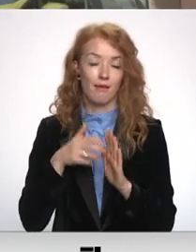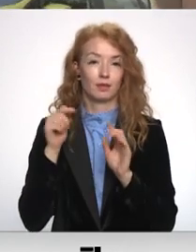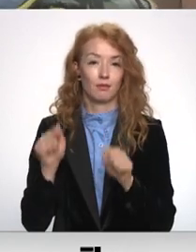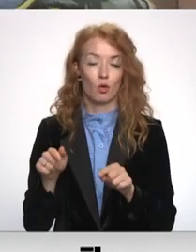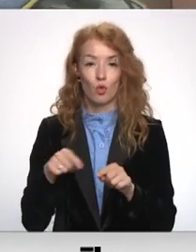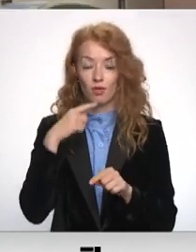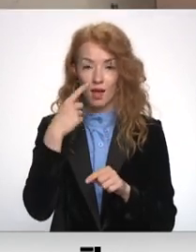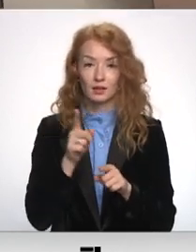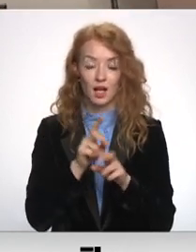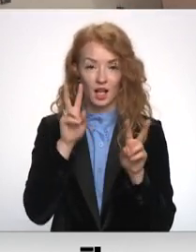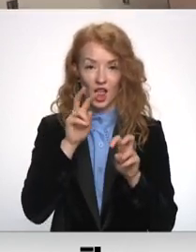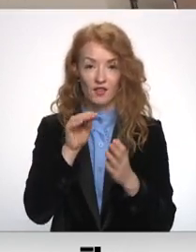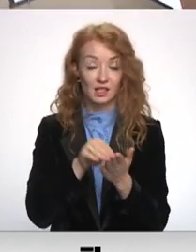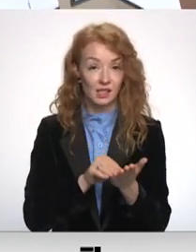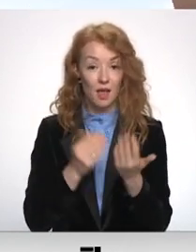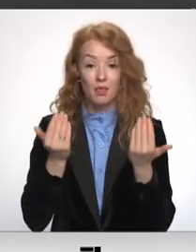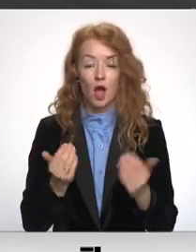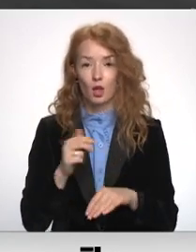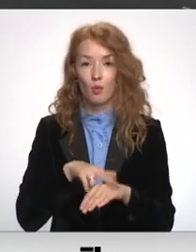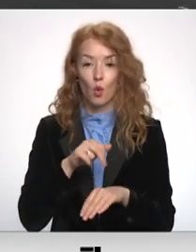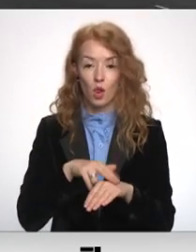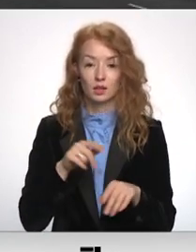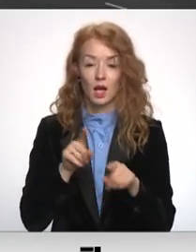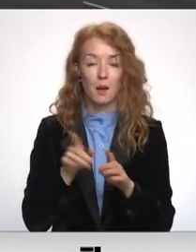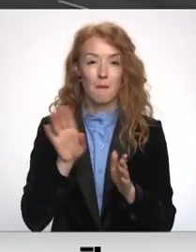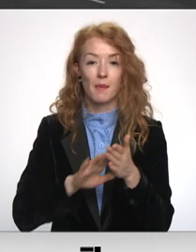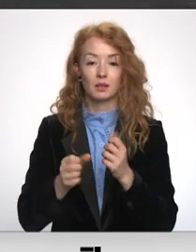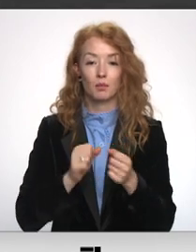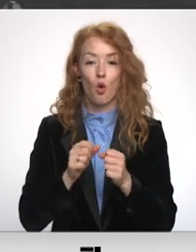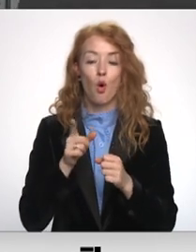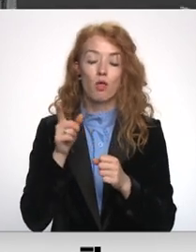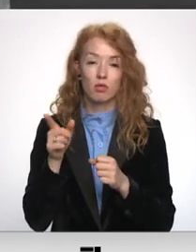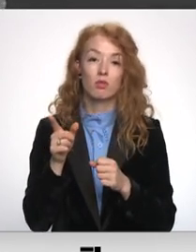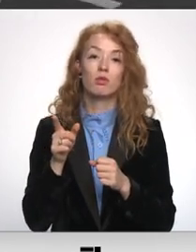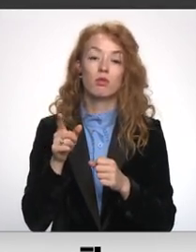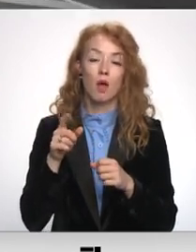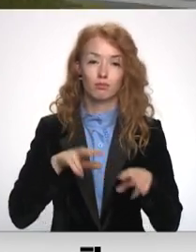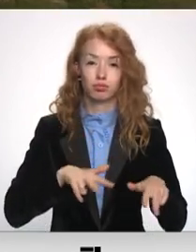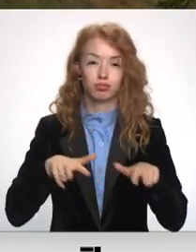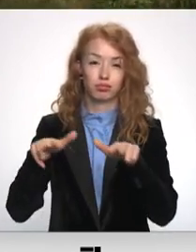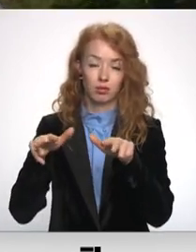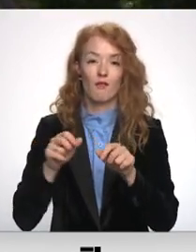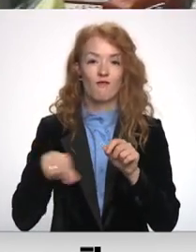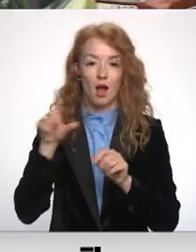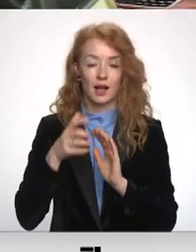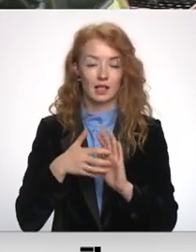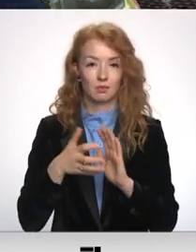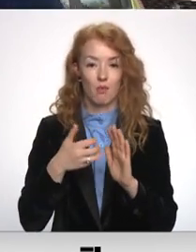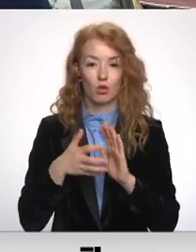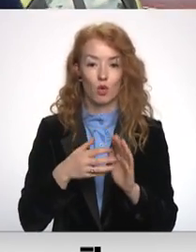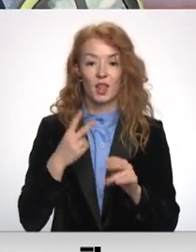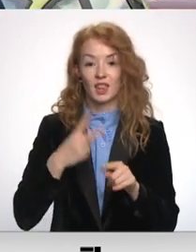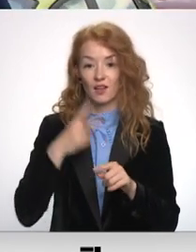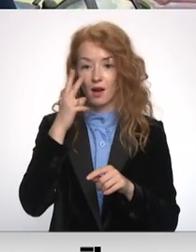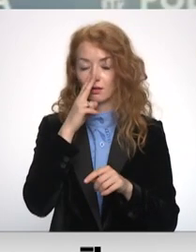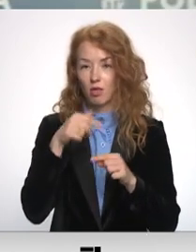norādīja arī revīzijā. Tagad policijā min, ka piemēram bezpilota lidaparāti pārkāpumu fiksēšanai tiek izmantoti biežāk, līdz divām reizēm